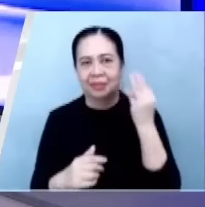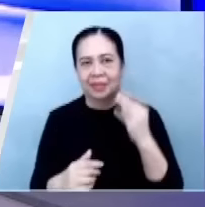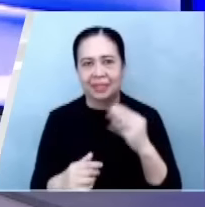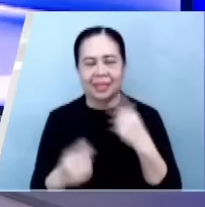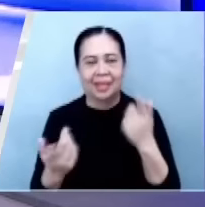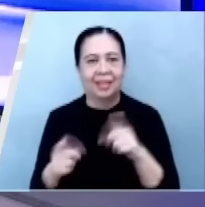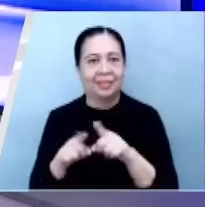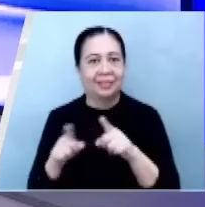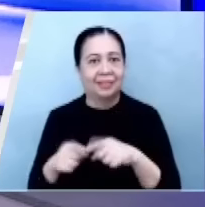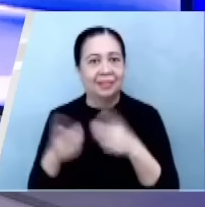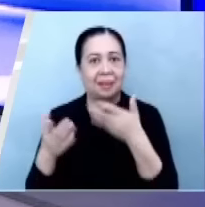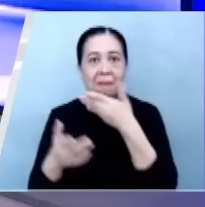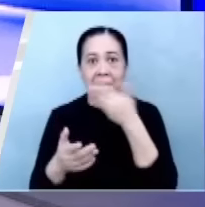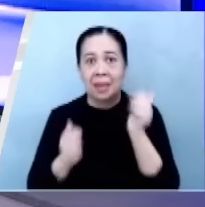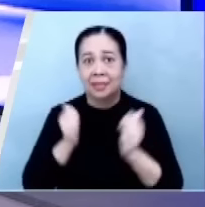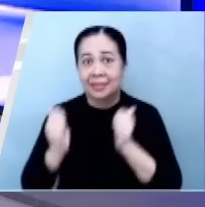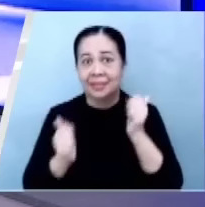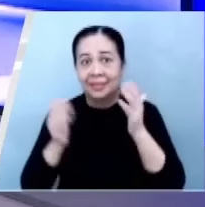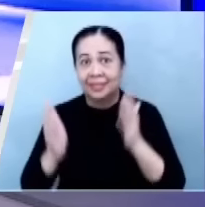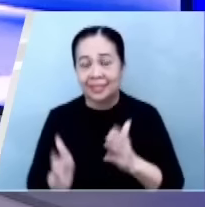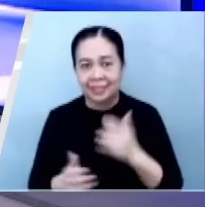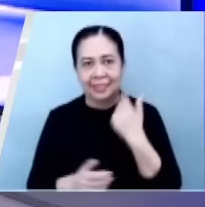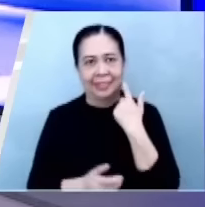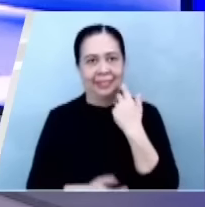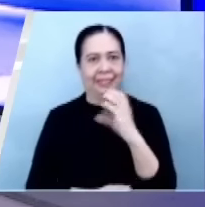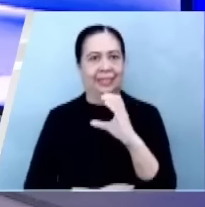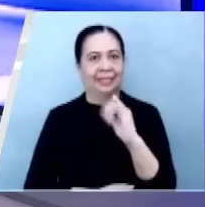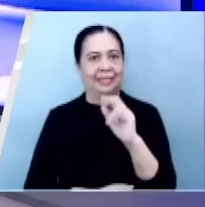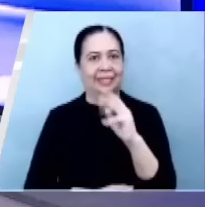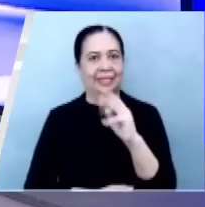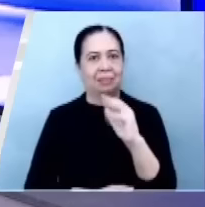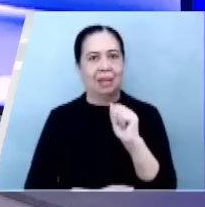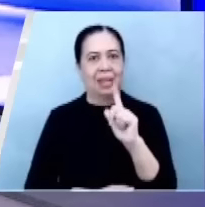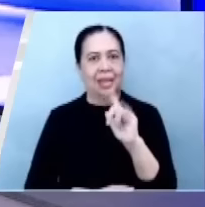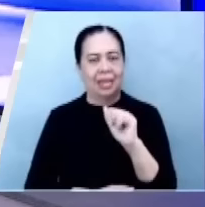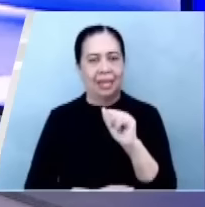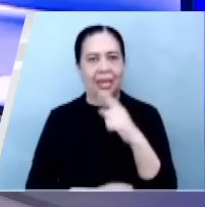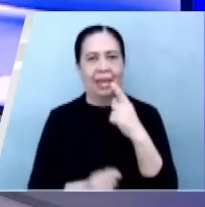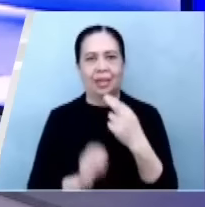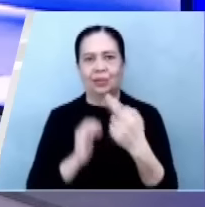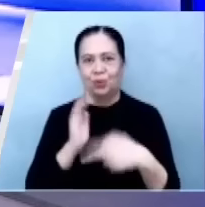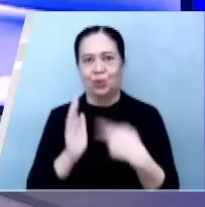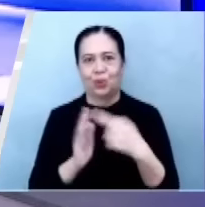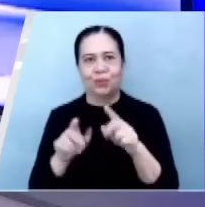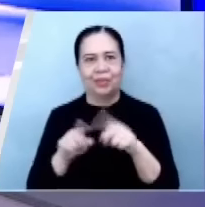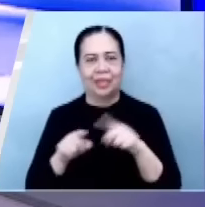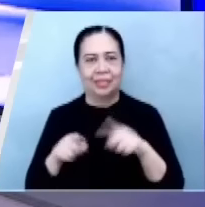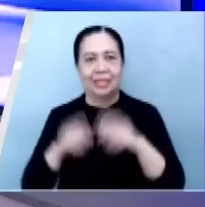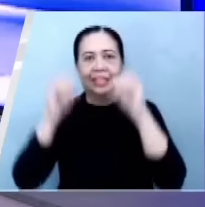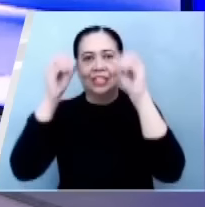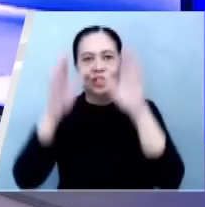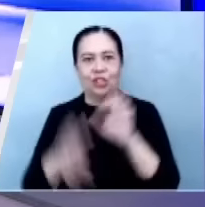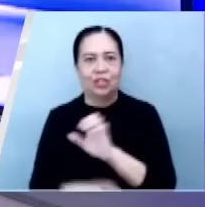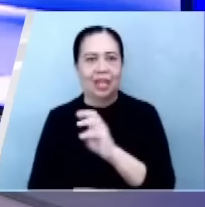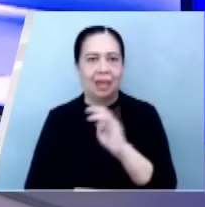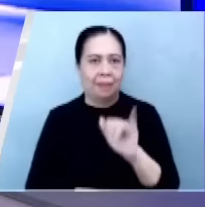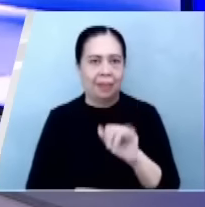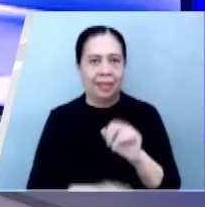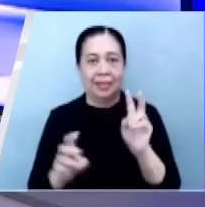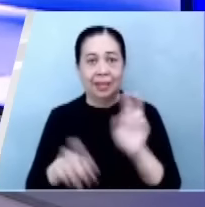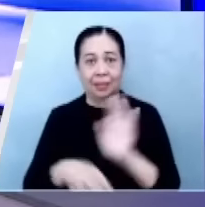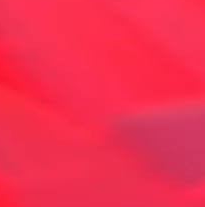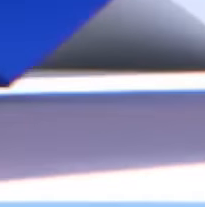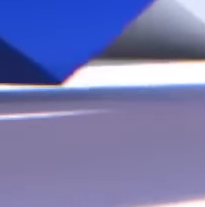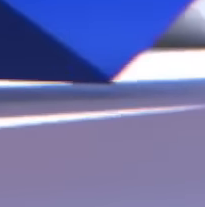bilang best actress sa Cinemalaya 2024 para sa pagganap niya bilang si Teacher Emmy sa Balota. Makichika kay